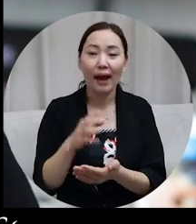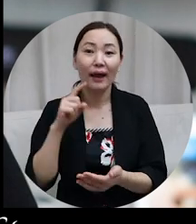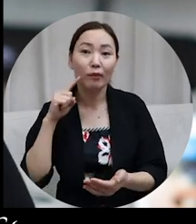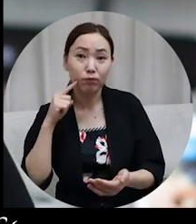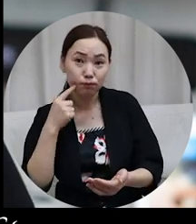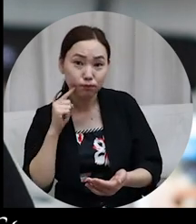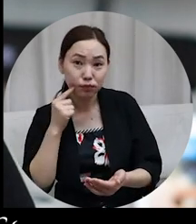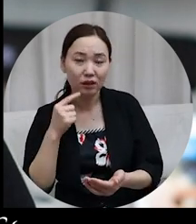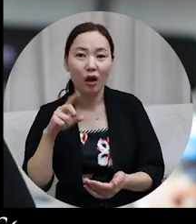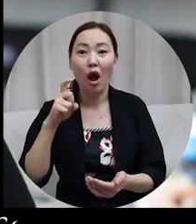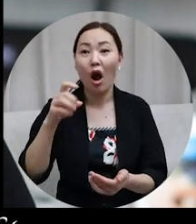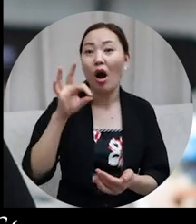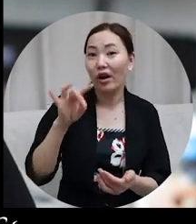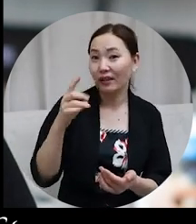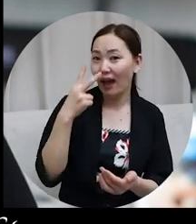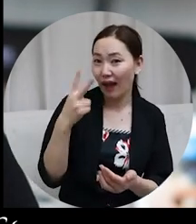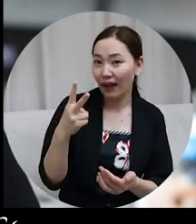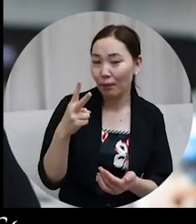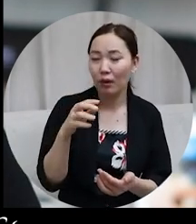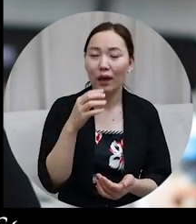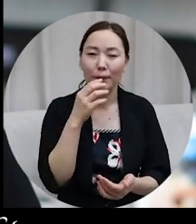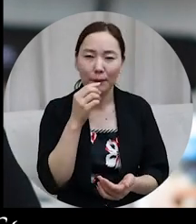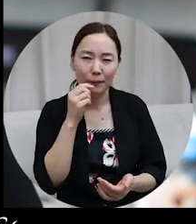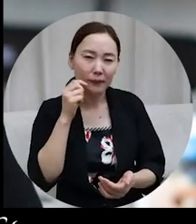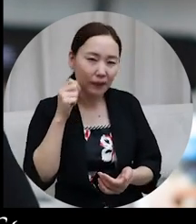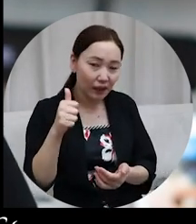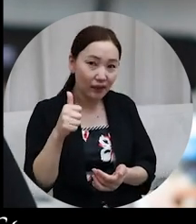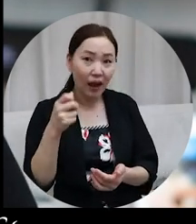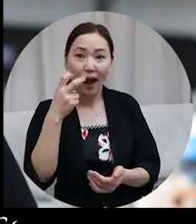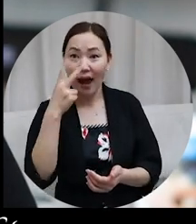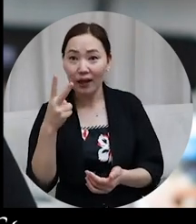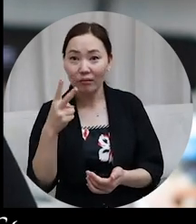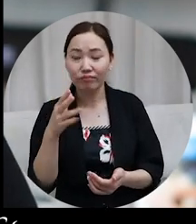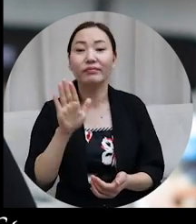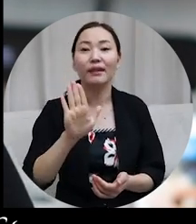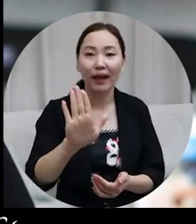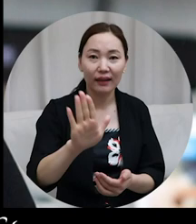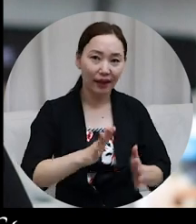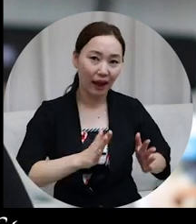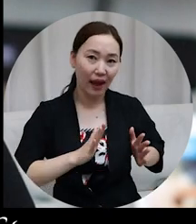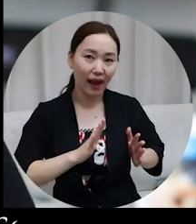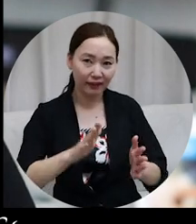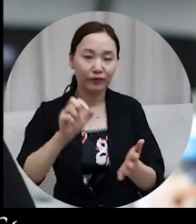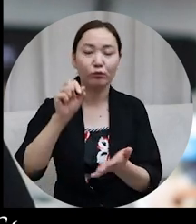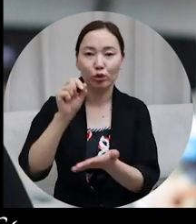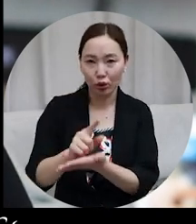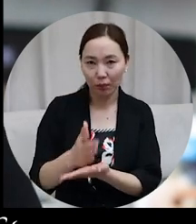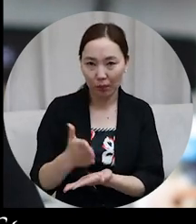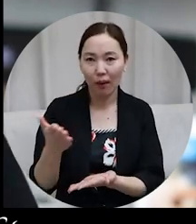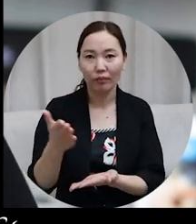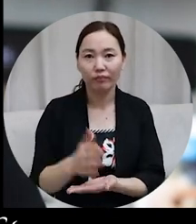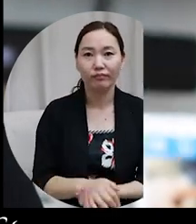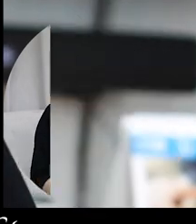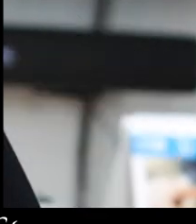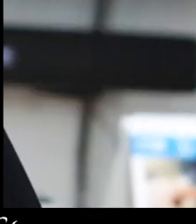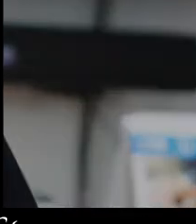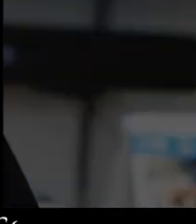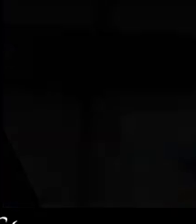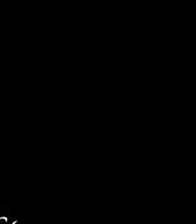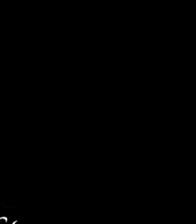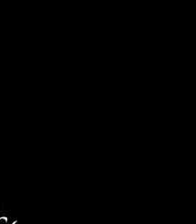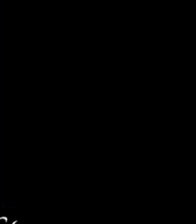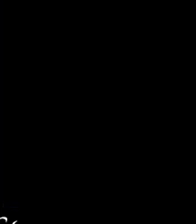тийм хор гэж харах юм уу, амттан гэж харах юм уу, тэр л таны одоо нөгөө хандлага, энэ бас хандлага аягүй чухалхгүй.